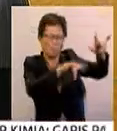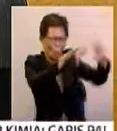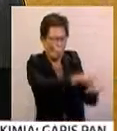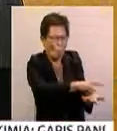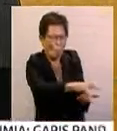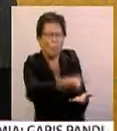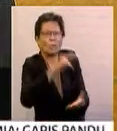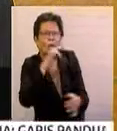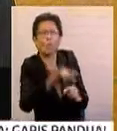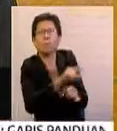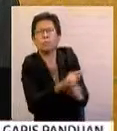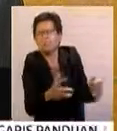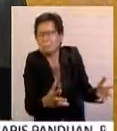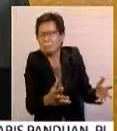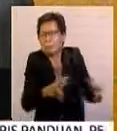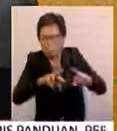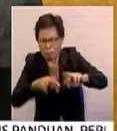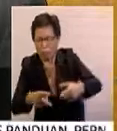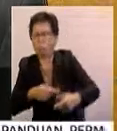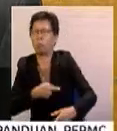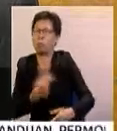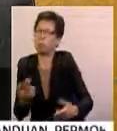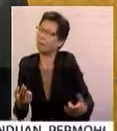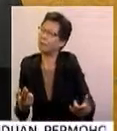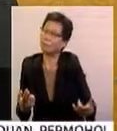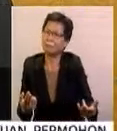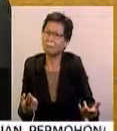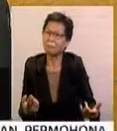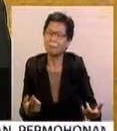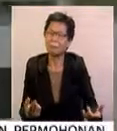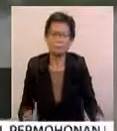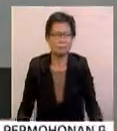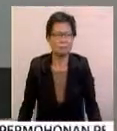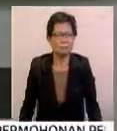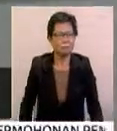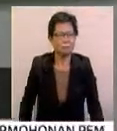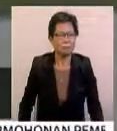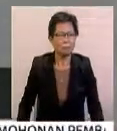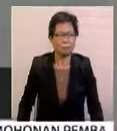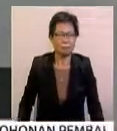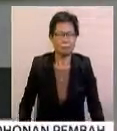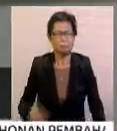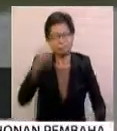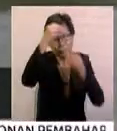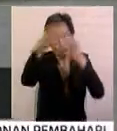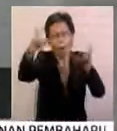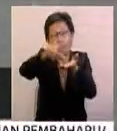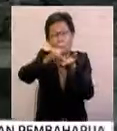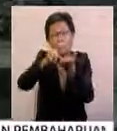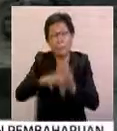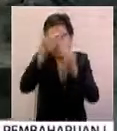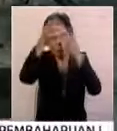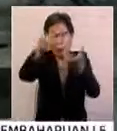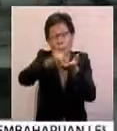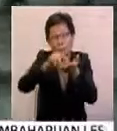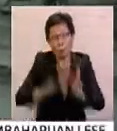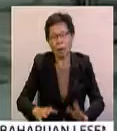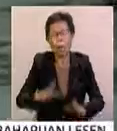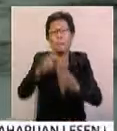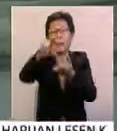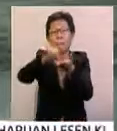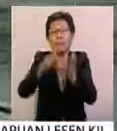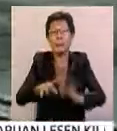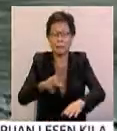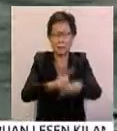dan ini menyebabkan kerugian. Beliau memberitahu pemberita di lobi parlimen.